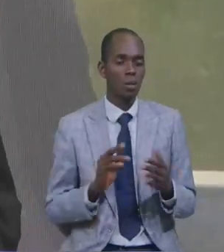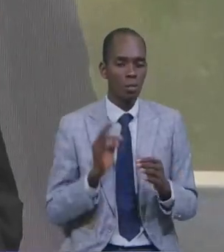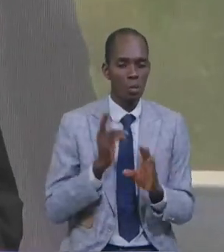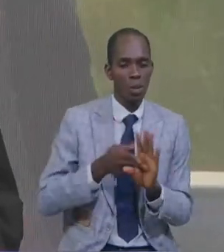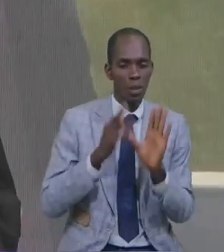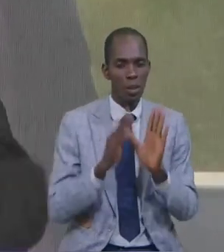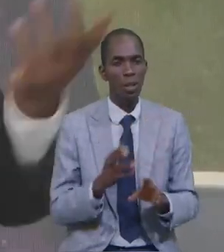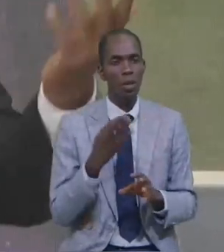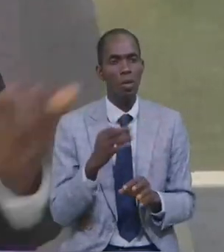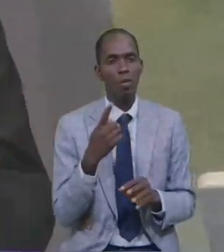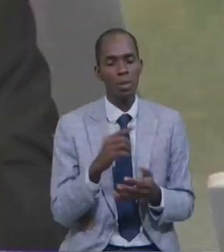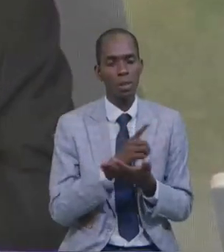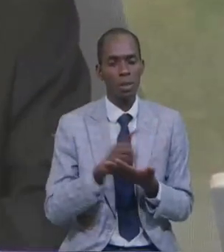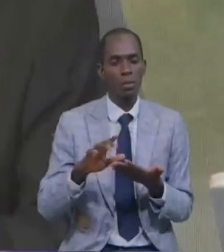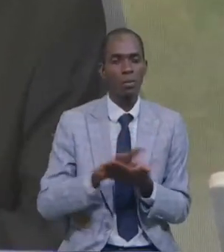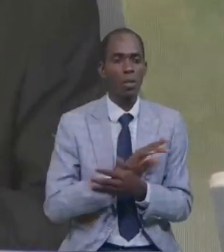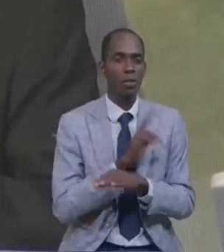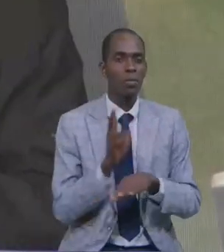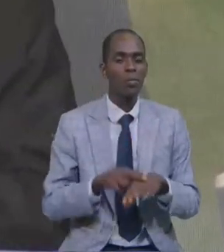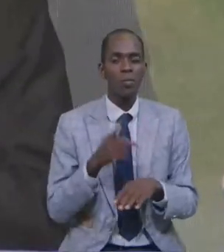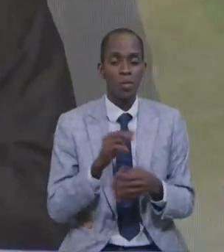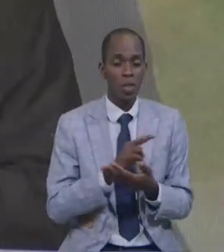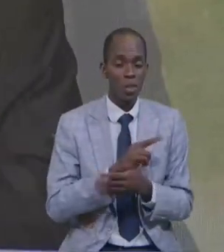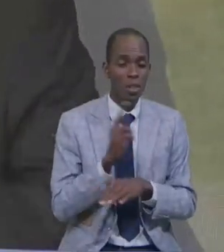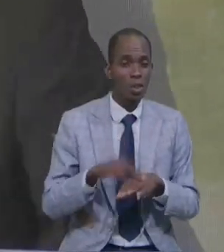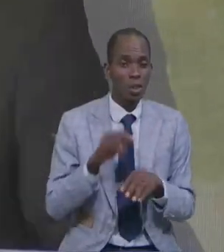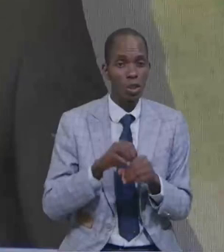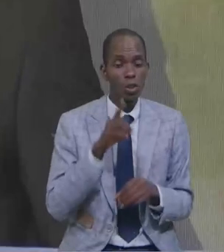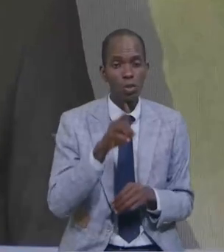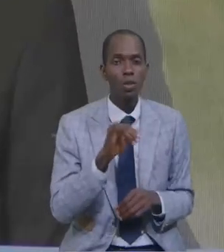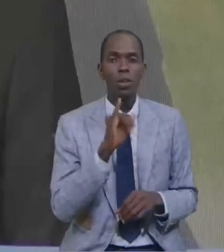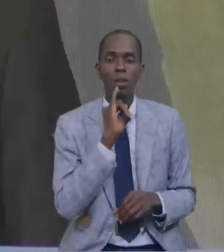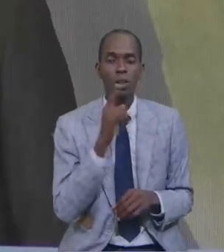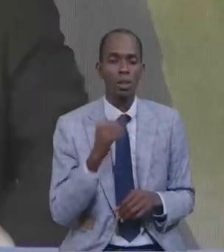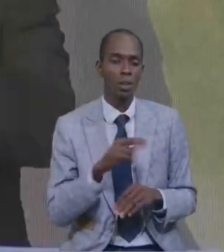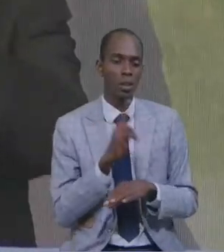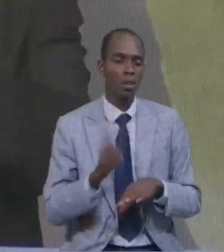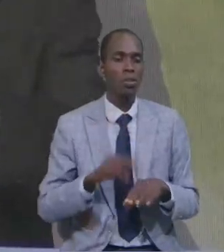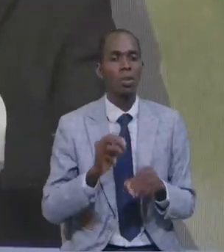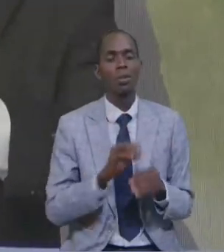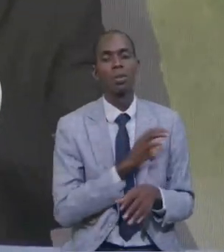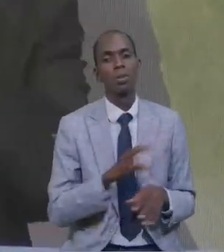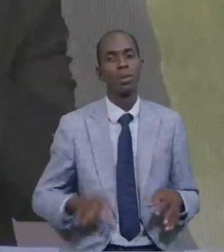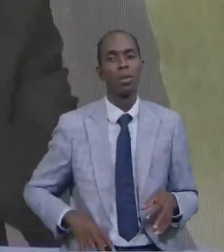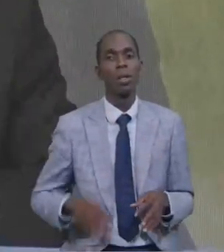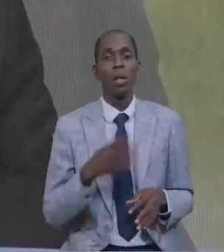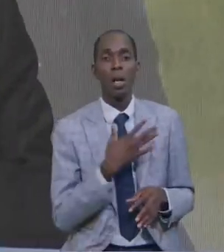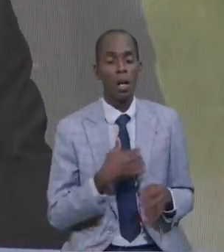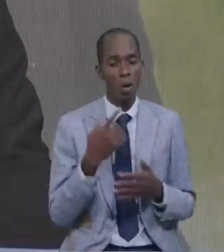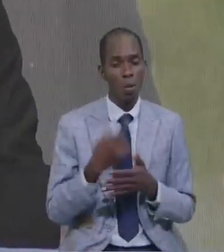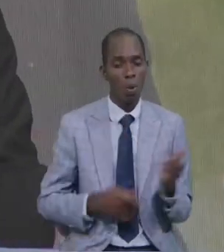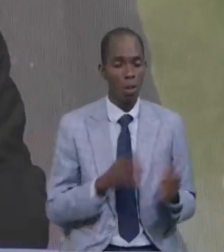Christ. Et ce que Christ ne veut pas désirer secrètement, tu ne vas